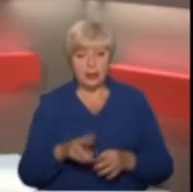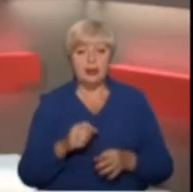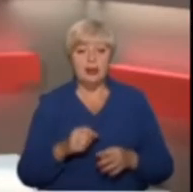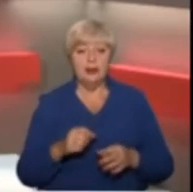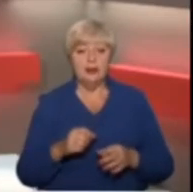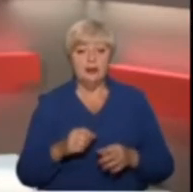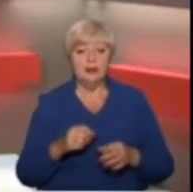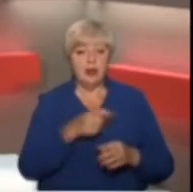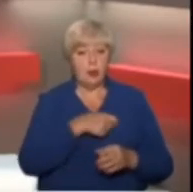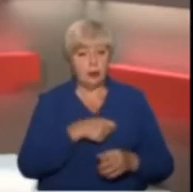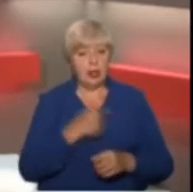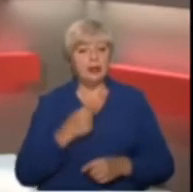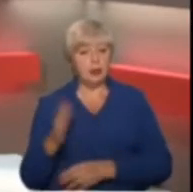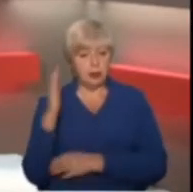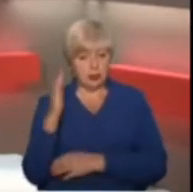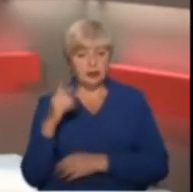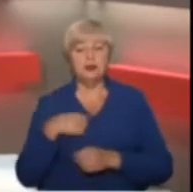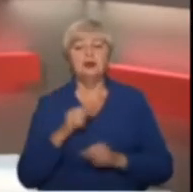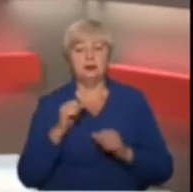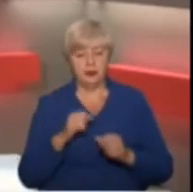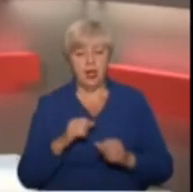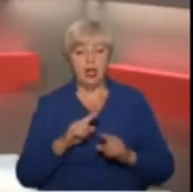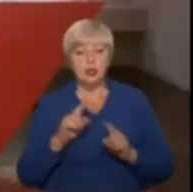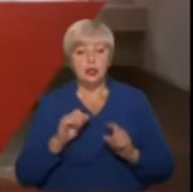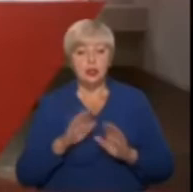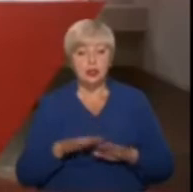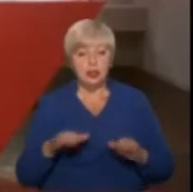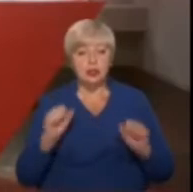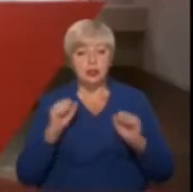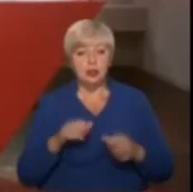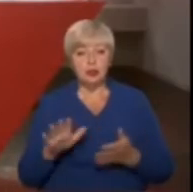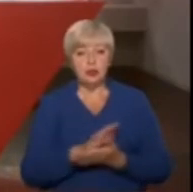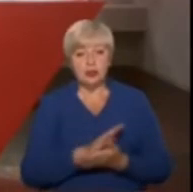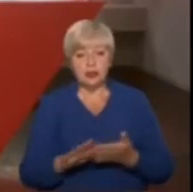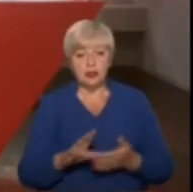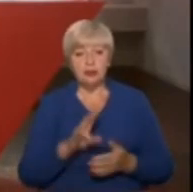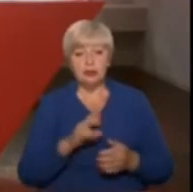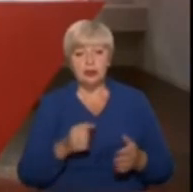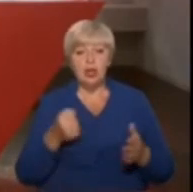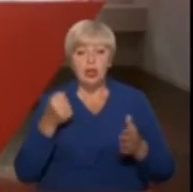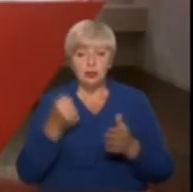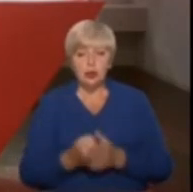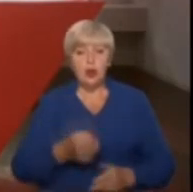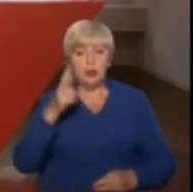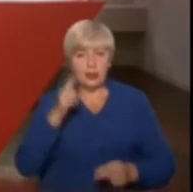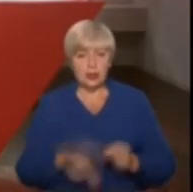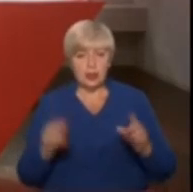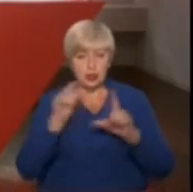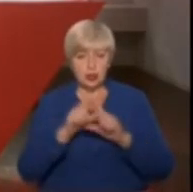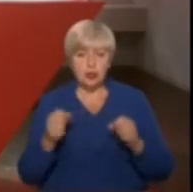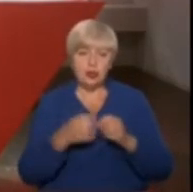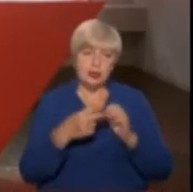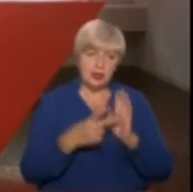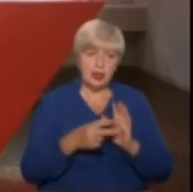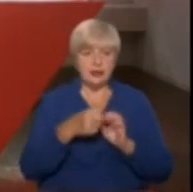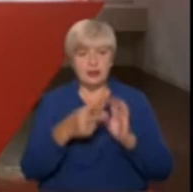депутати, що діти можуть їздити безкоштовно до кінця 11 класу, тобто на період шкільного віку, тобто це 17 років чи